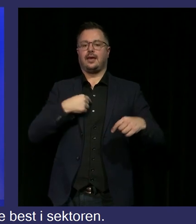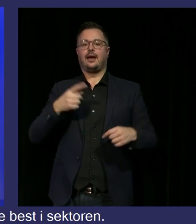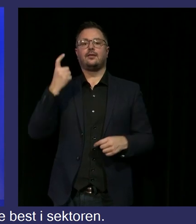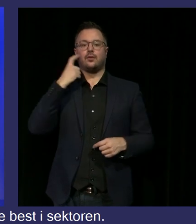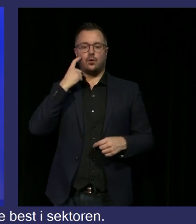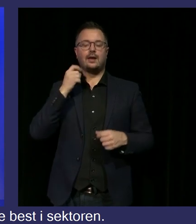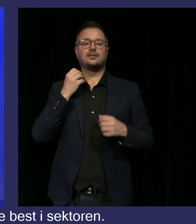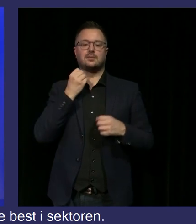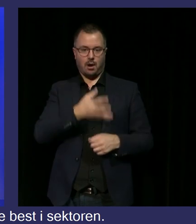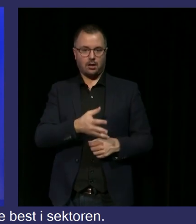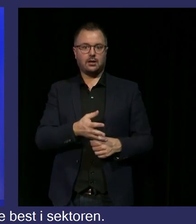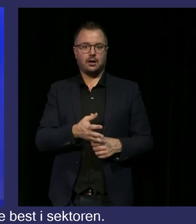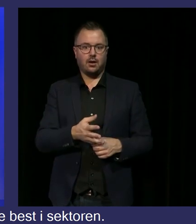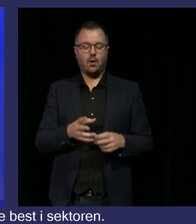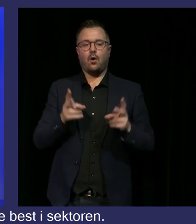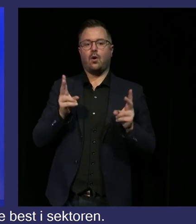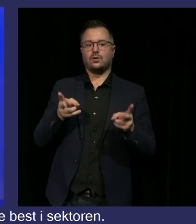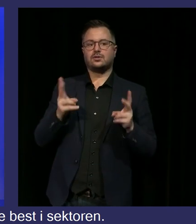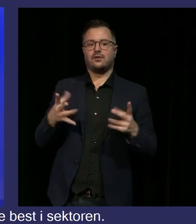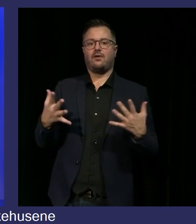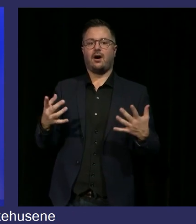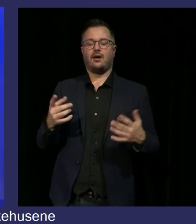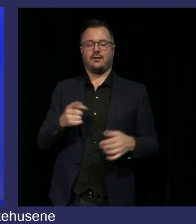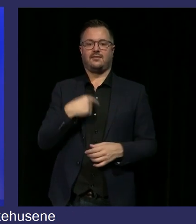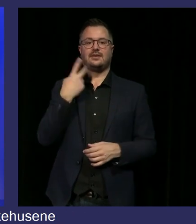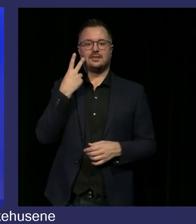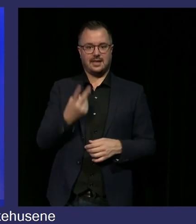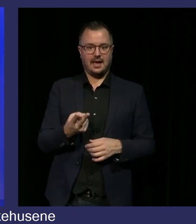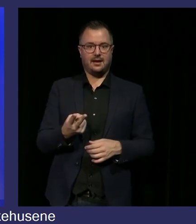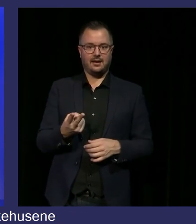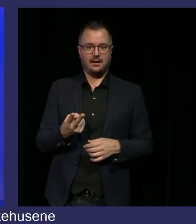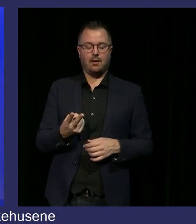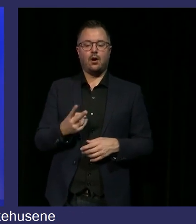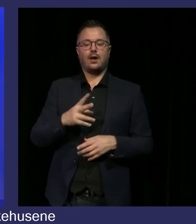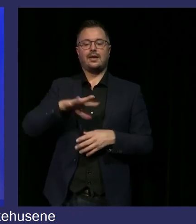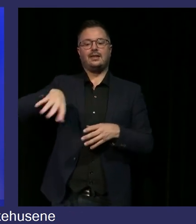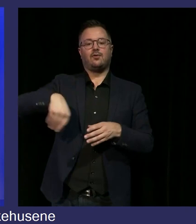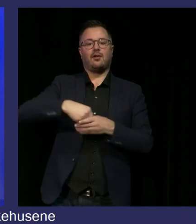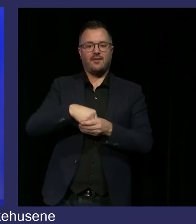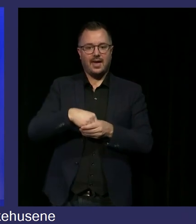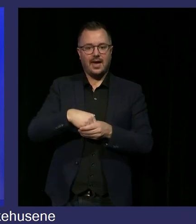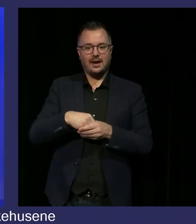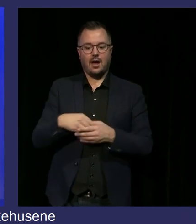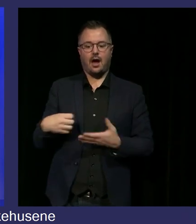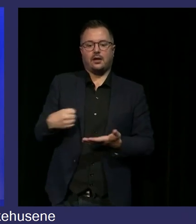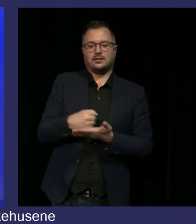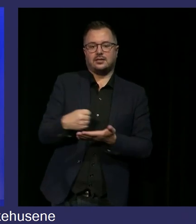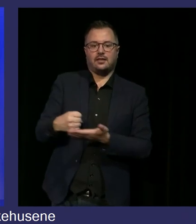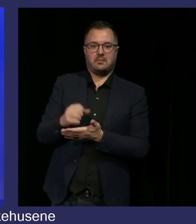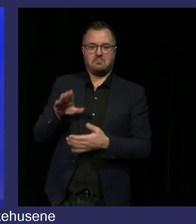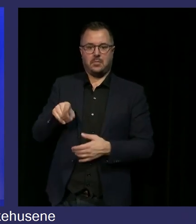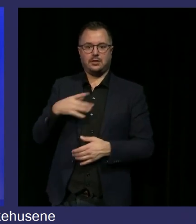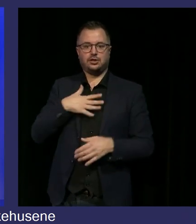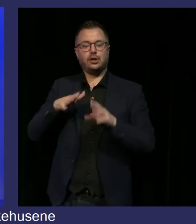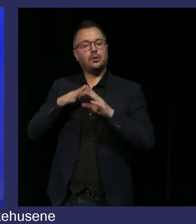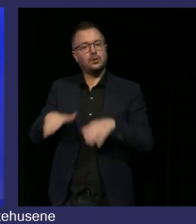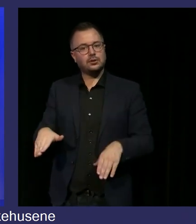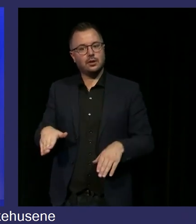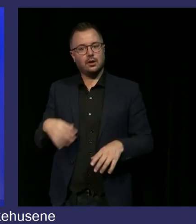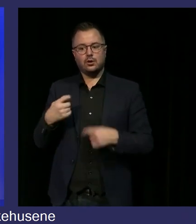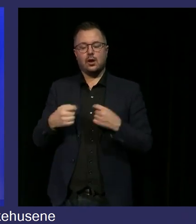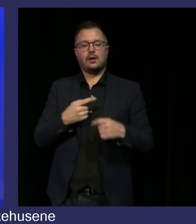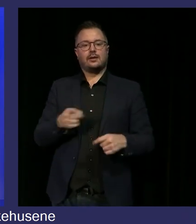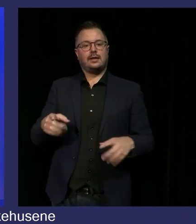smart. Og det vi også ser jo at det å involvere da våre ansatte I sykehusene gjør jo at de da tar